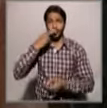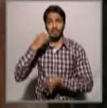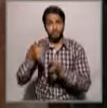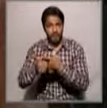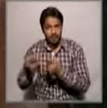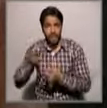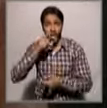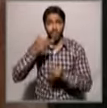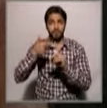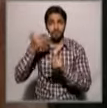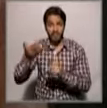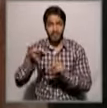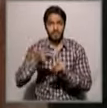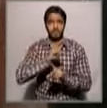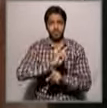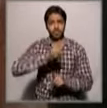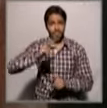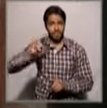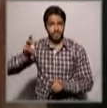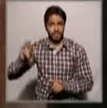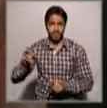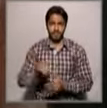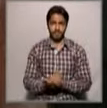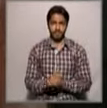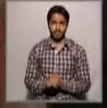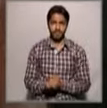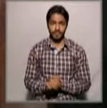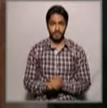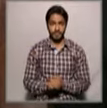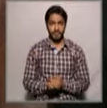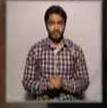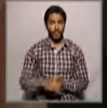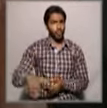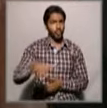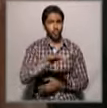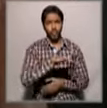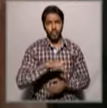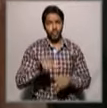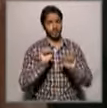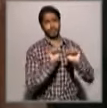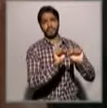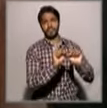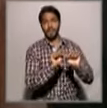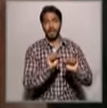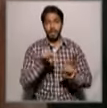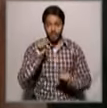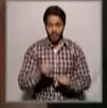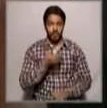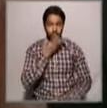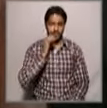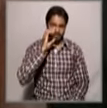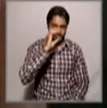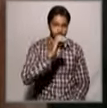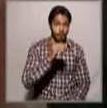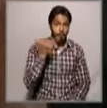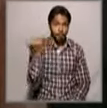حاضر يا حبيبي، اسمع كلام الشيخ ويا ريت تكون عندك همه عاليه اللي هيقولوا لك الدكتور عامر. يعني تكون